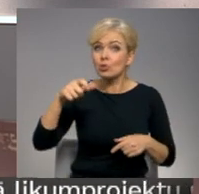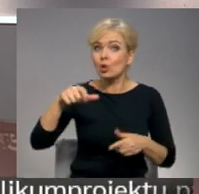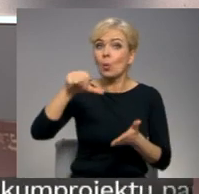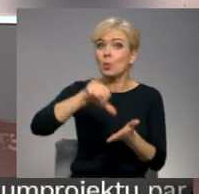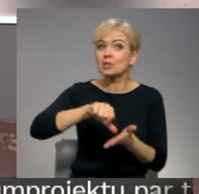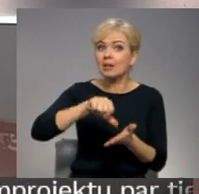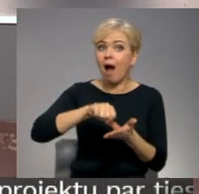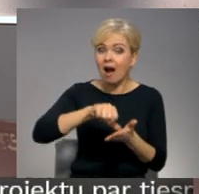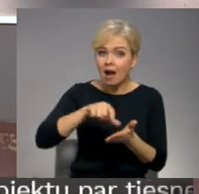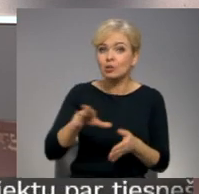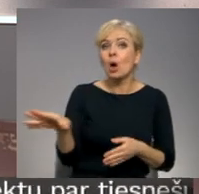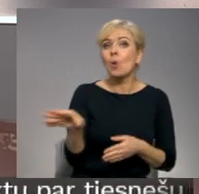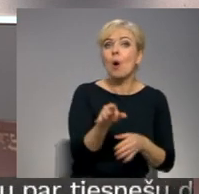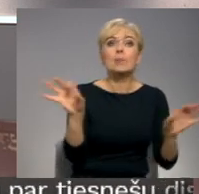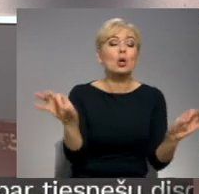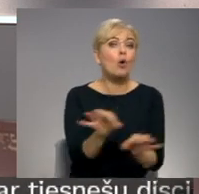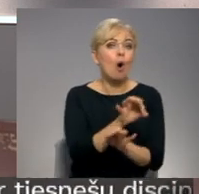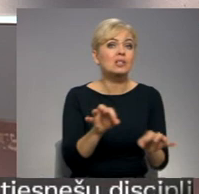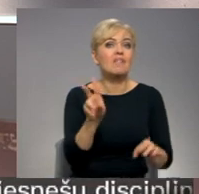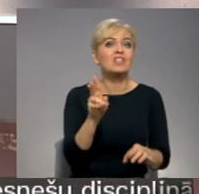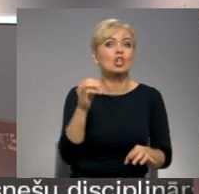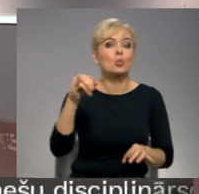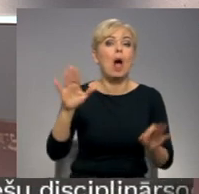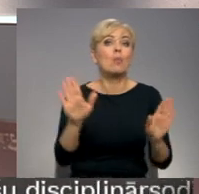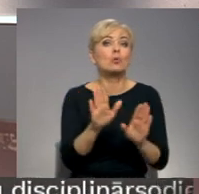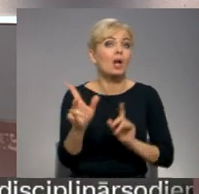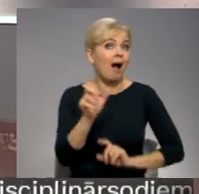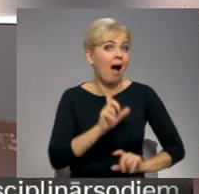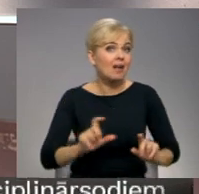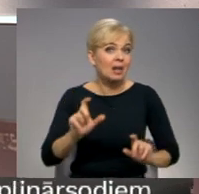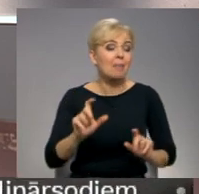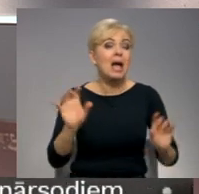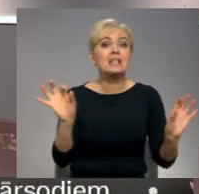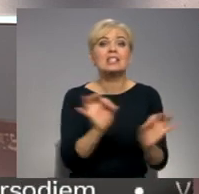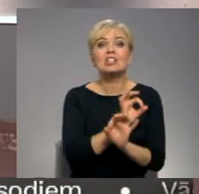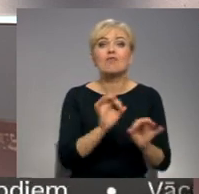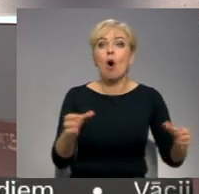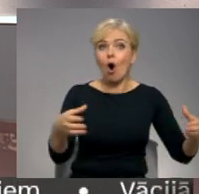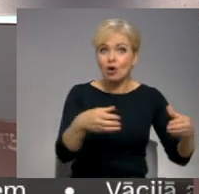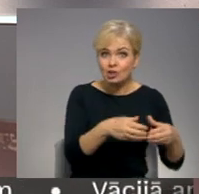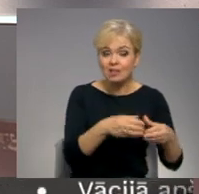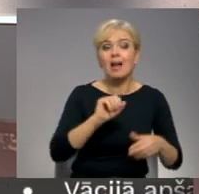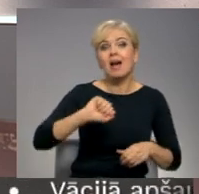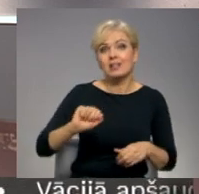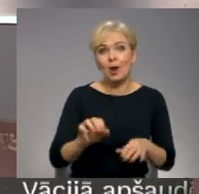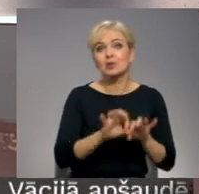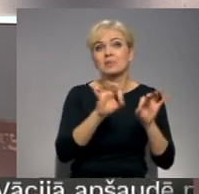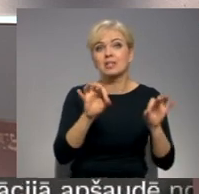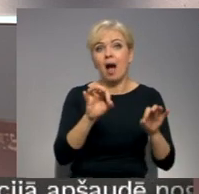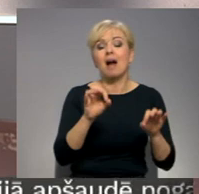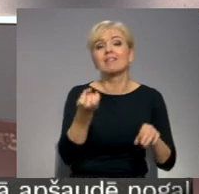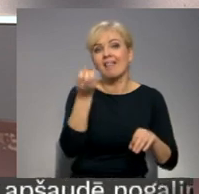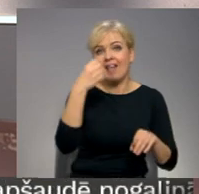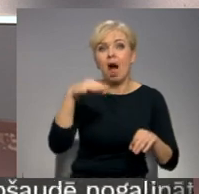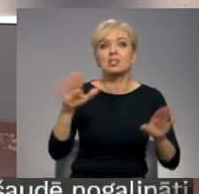Vito Mūzikas akadēmijas simfonisko orķestri. Tagad draudzība sākt arī ar Emīla Dārziņa mūzikas vidusskolas audzēkņiem. Auces